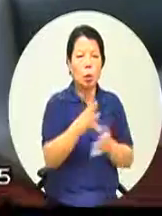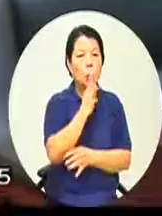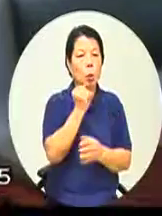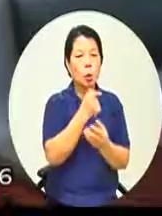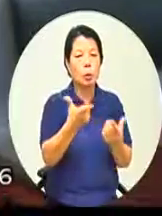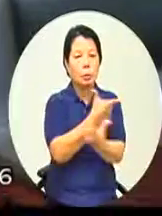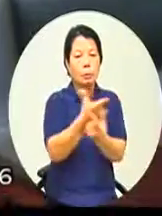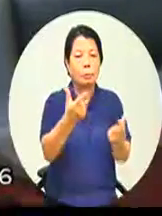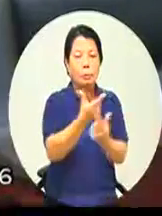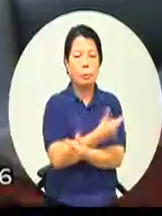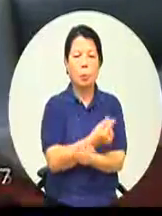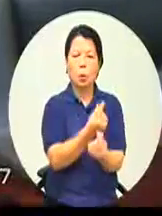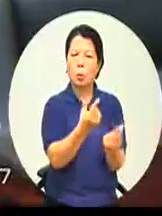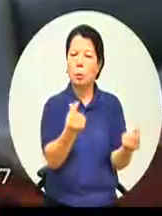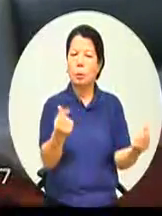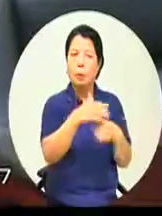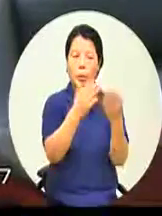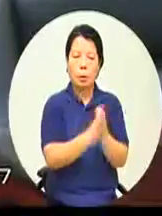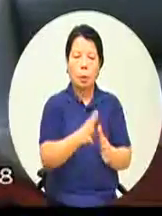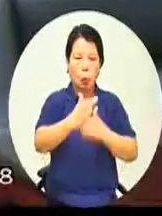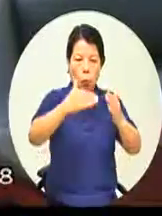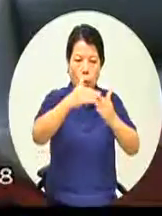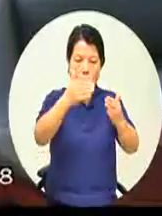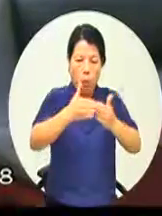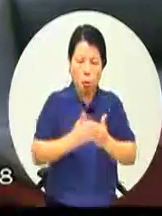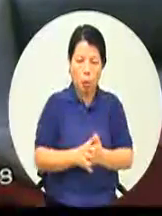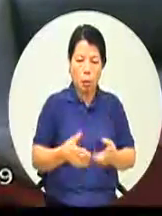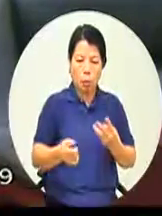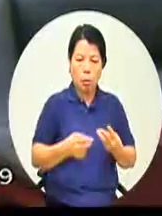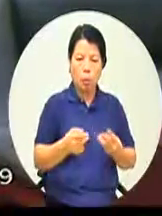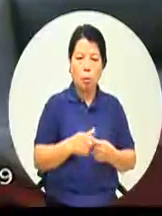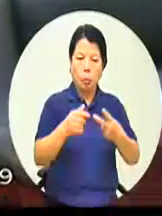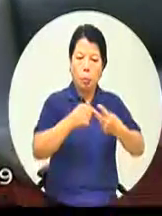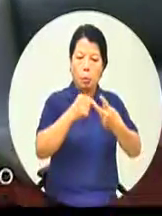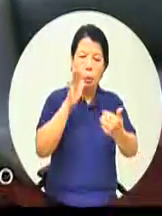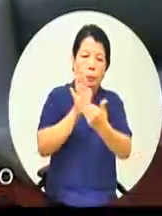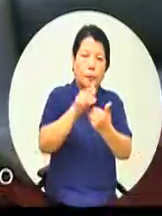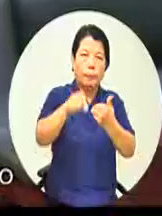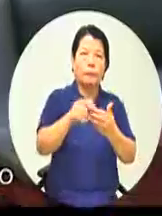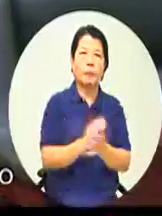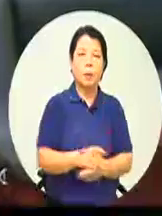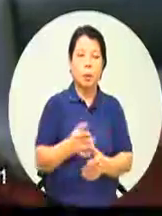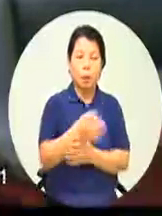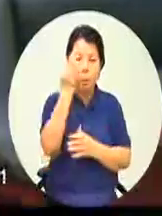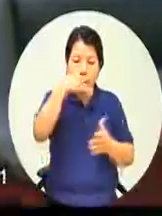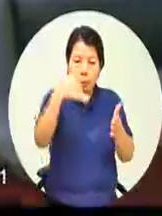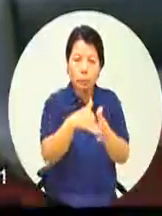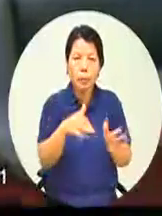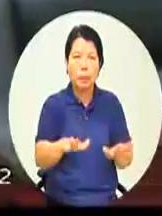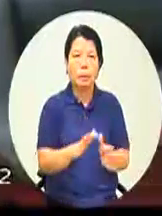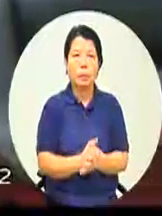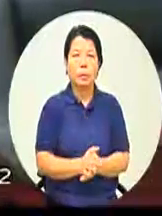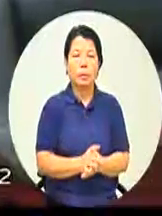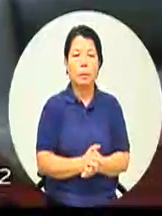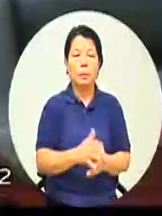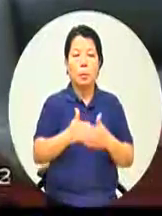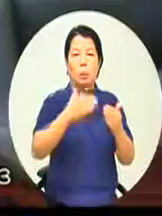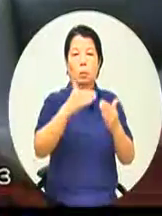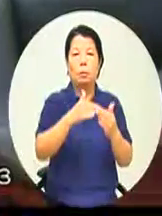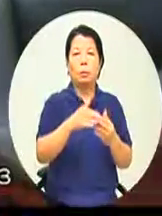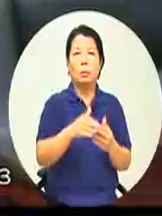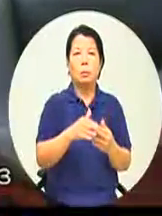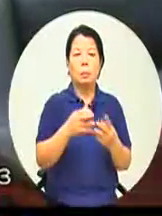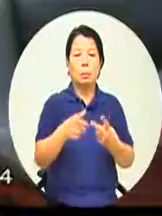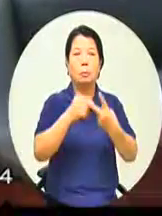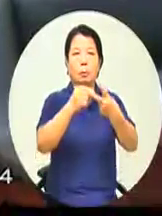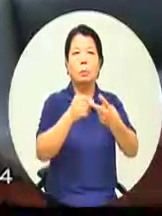所以学校他必须要做这样子的一个第二道防线的工作。但是我们现在所看到，就是第二道防线的工作，其实